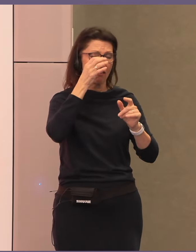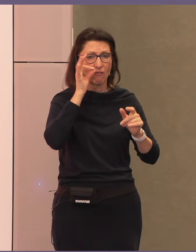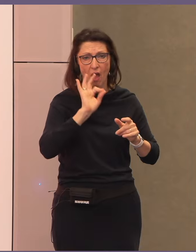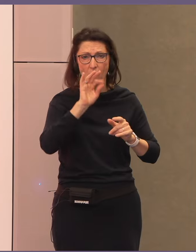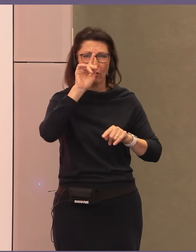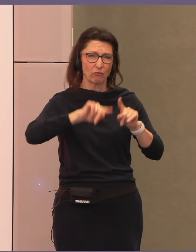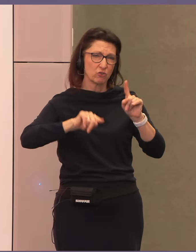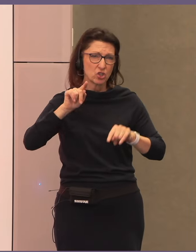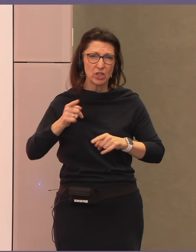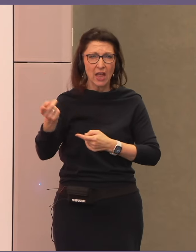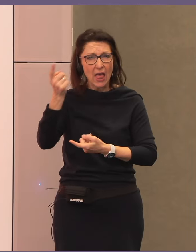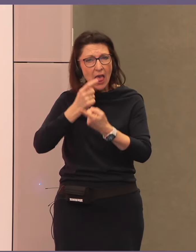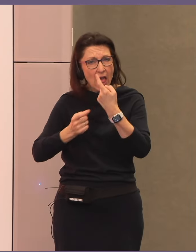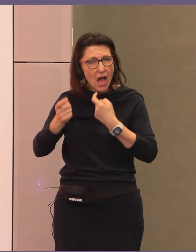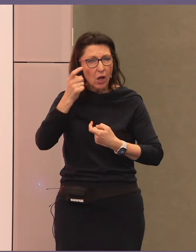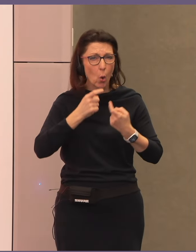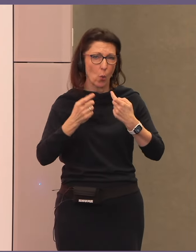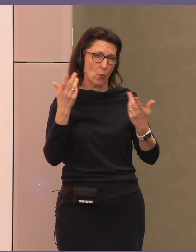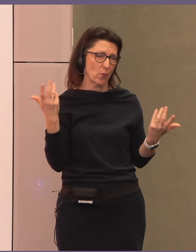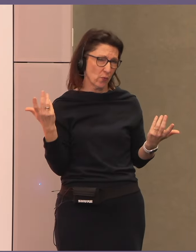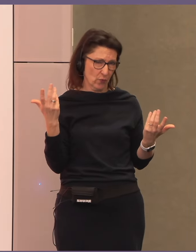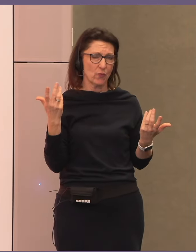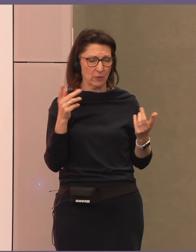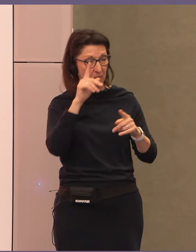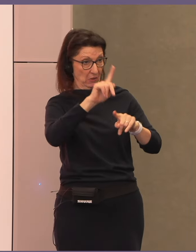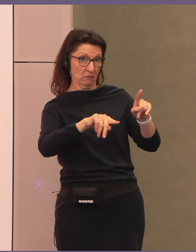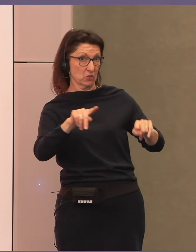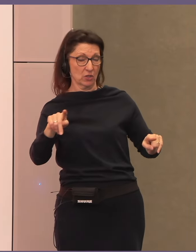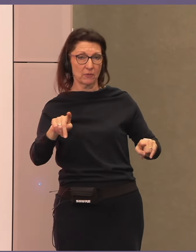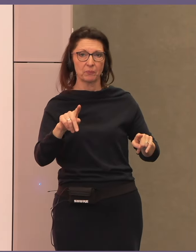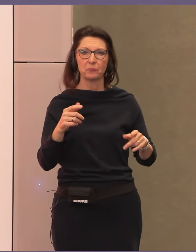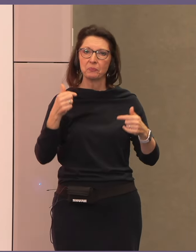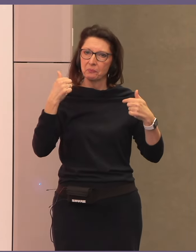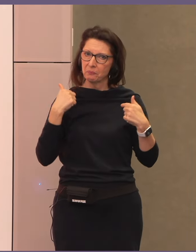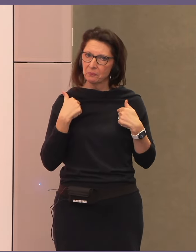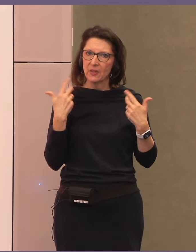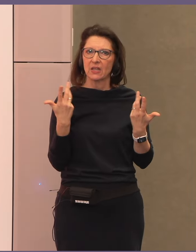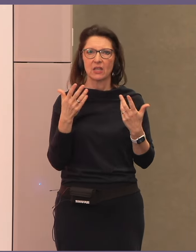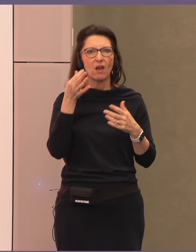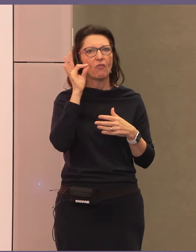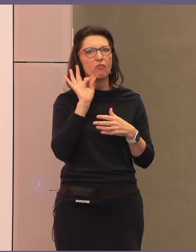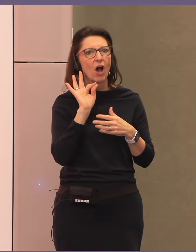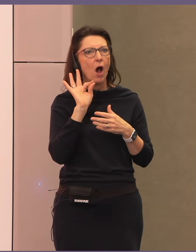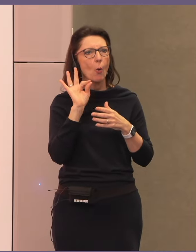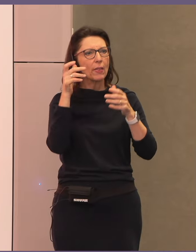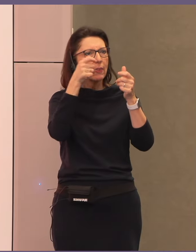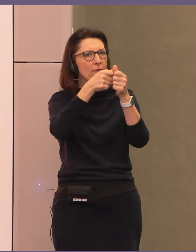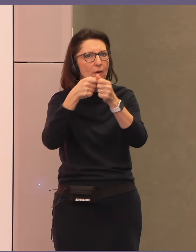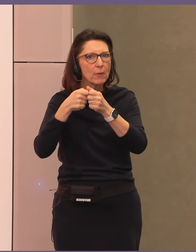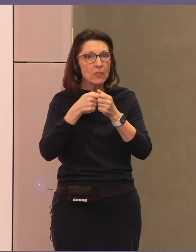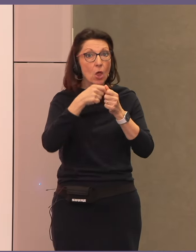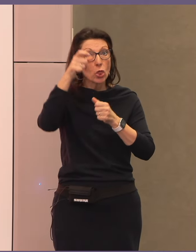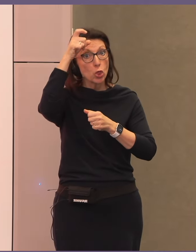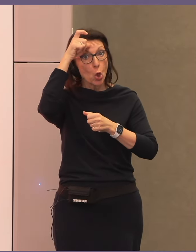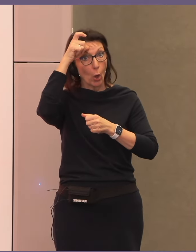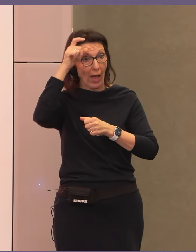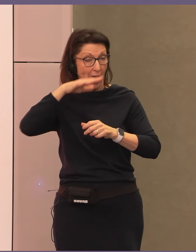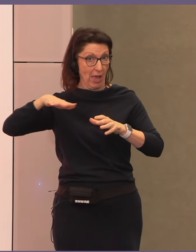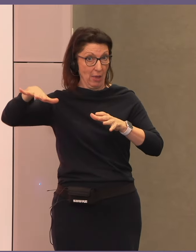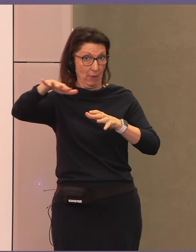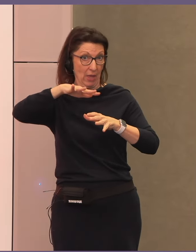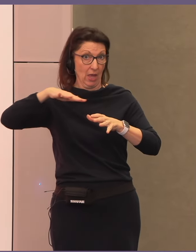aufweisen. In meiner eigenen Forschung zur Bildung von Frauenallianzen in der Türkei habe ich